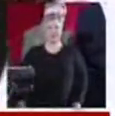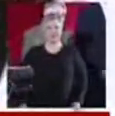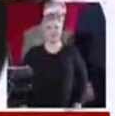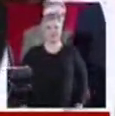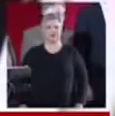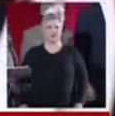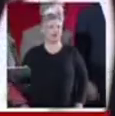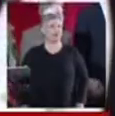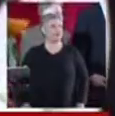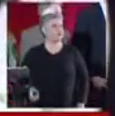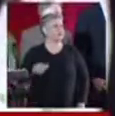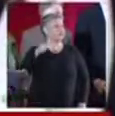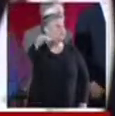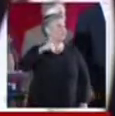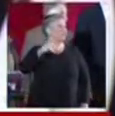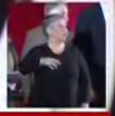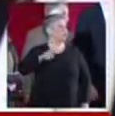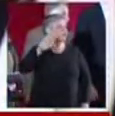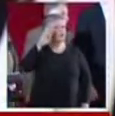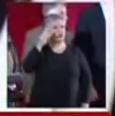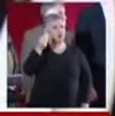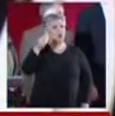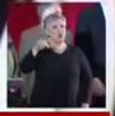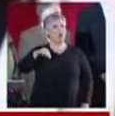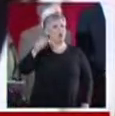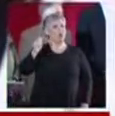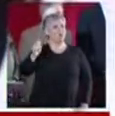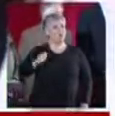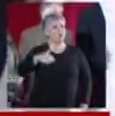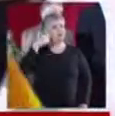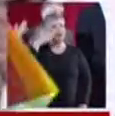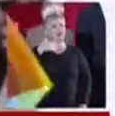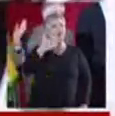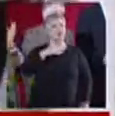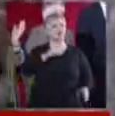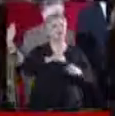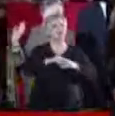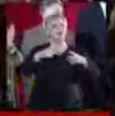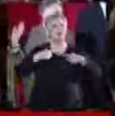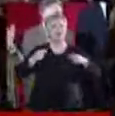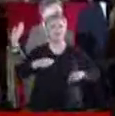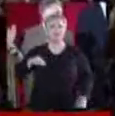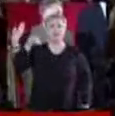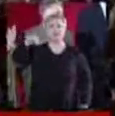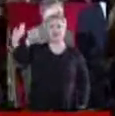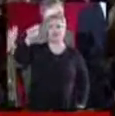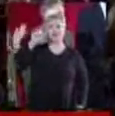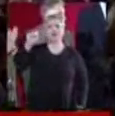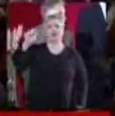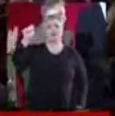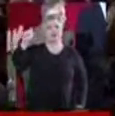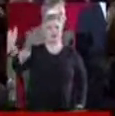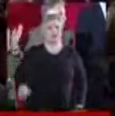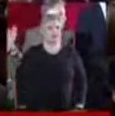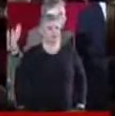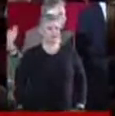η νατάσα η ρωμανού ερευνήτρια της νασα και ομότιμη καθηγήτρια στο πανεπιστήμιο κολούμπια κολούμπια ή